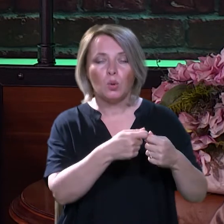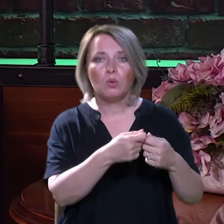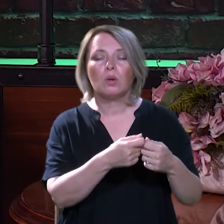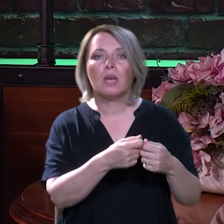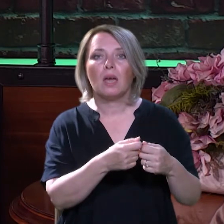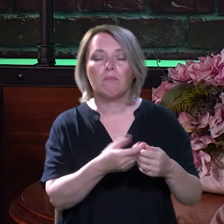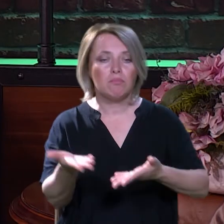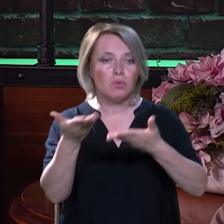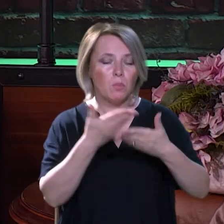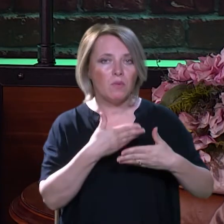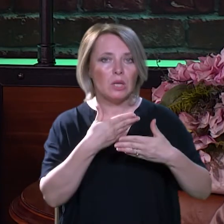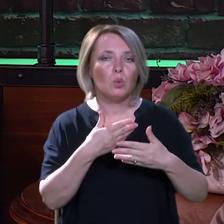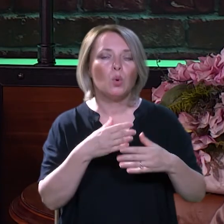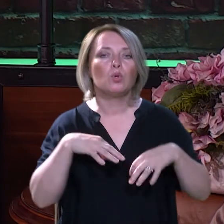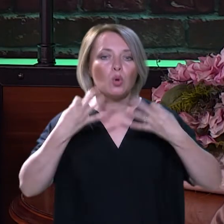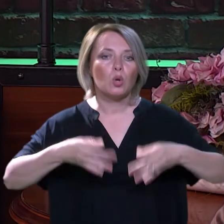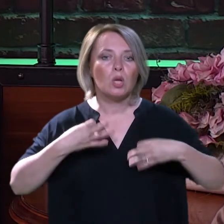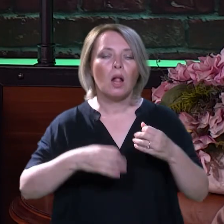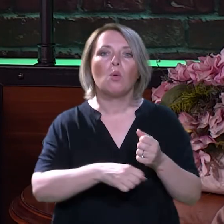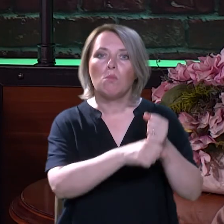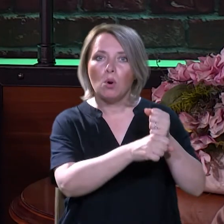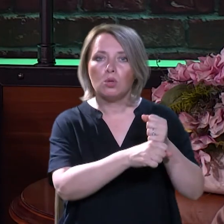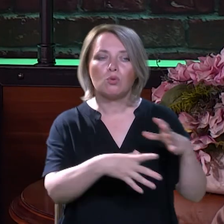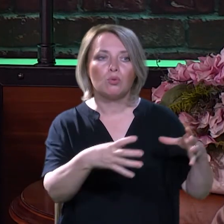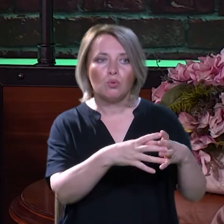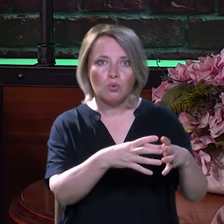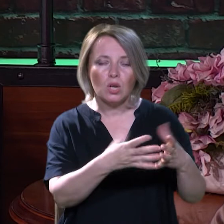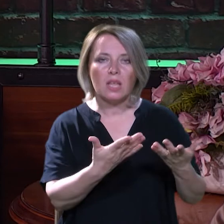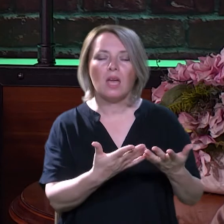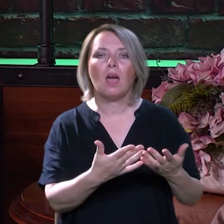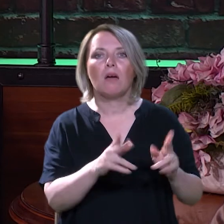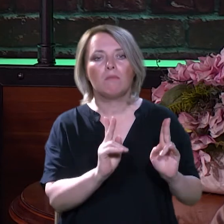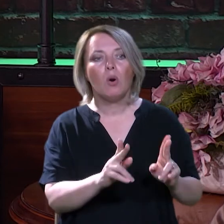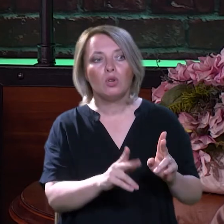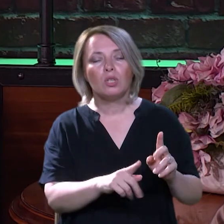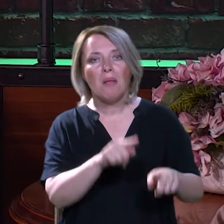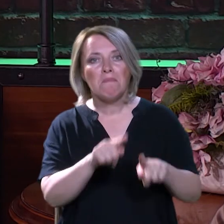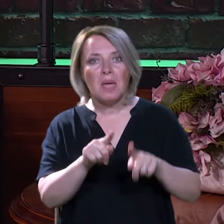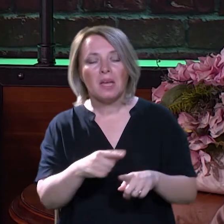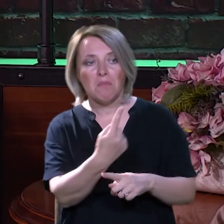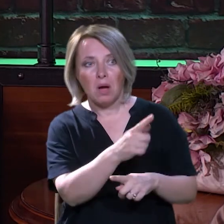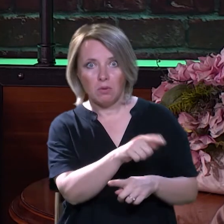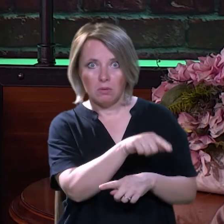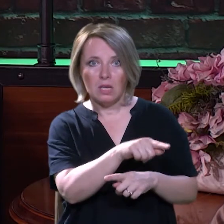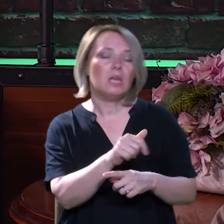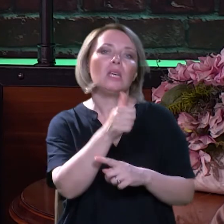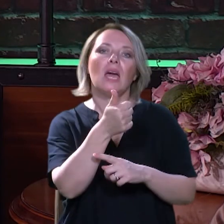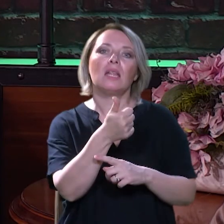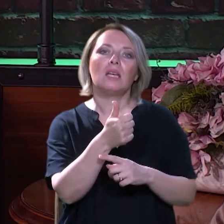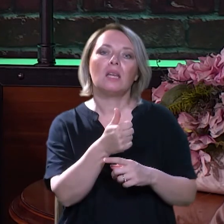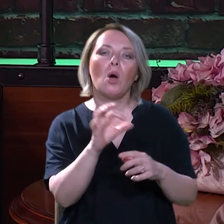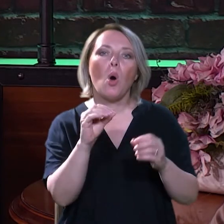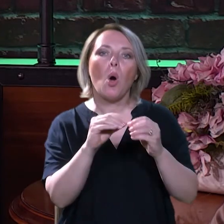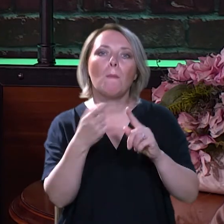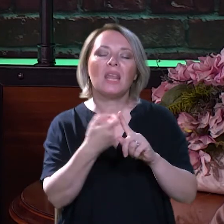udruzi dobivaju tu socijalnu podršku, to druženje. Možda je nekima od njih to jedan